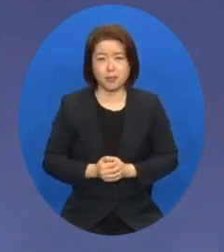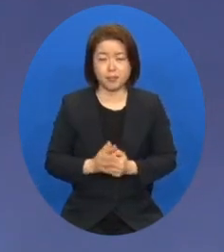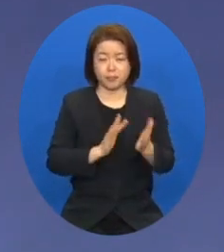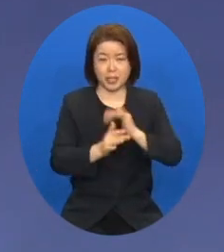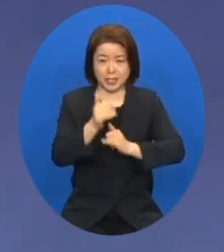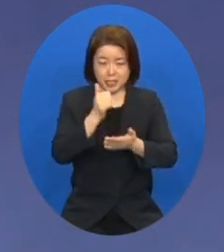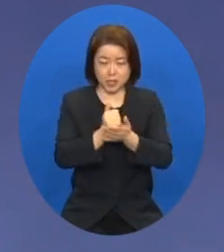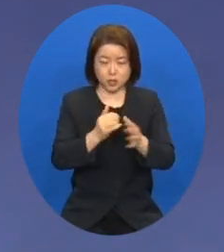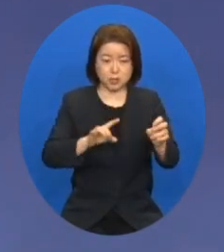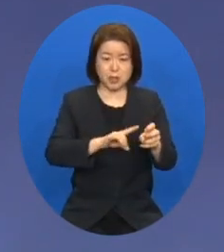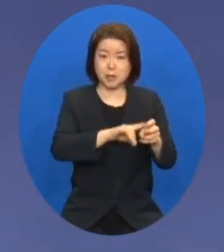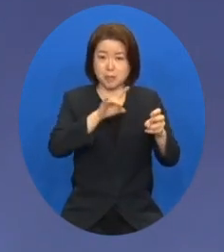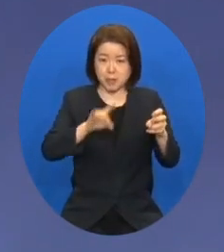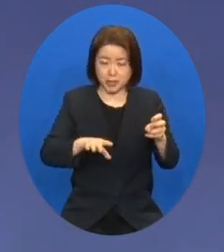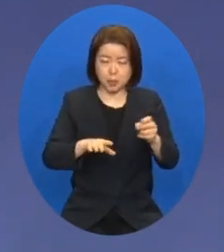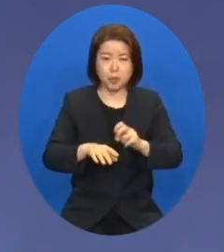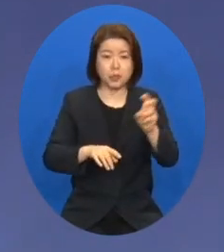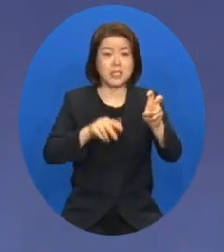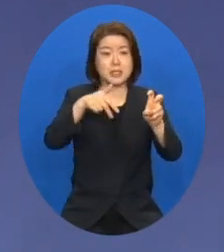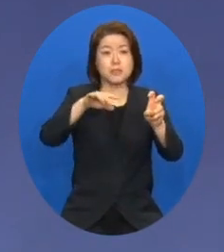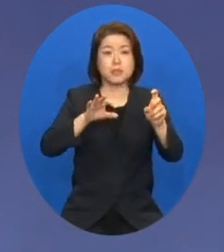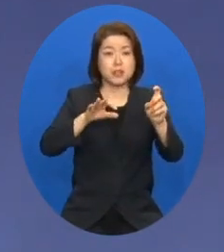10장에서 말씀하셨습니다